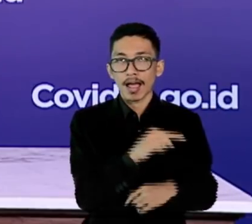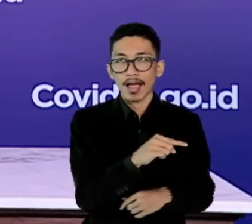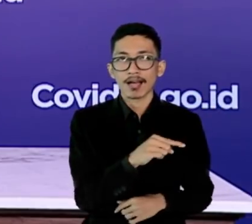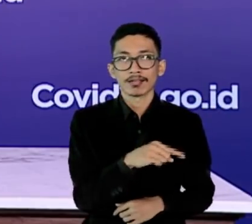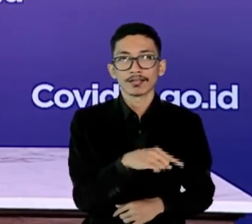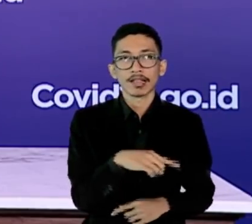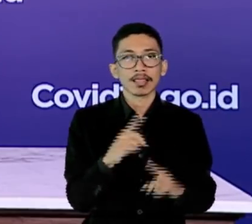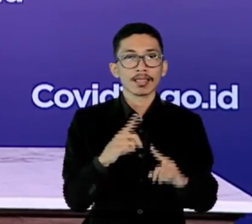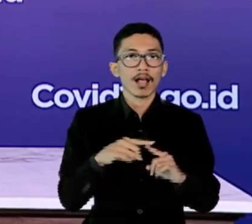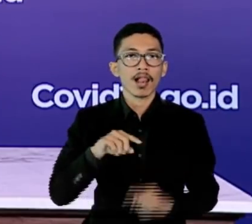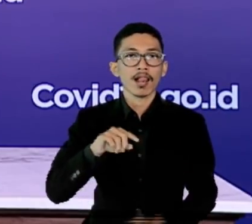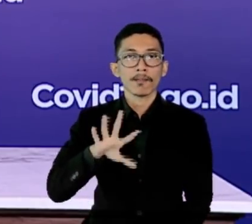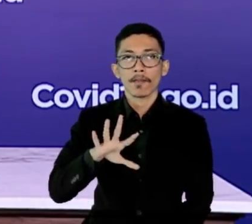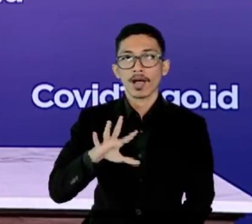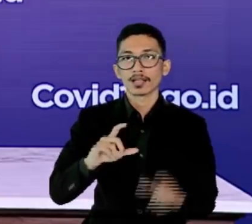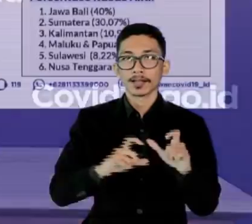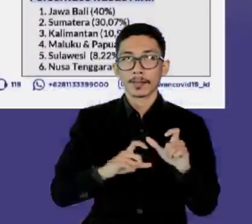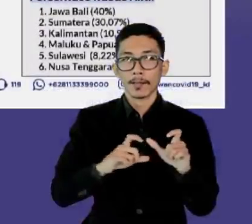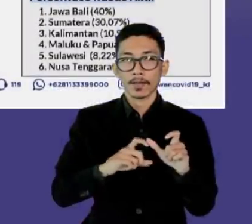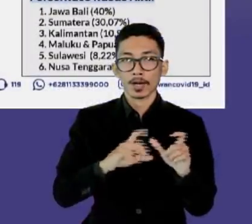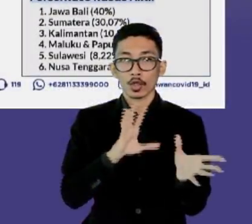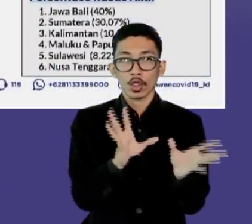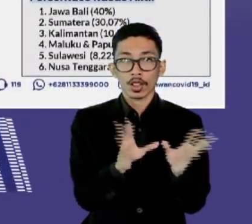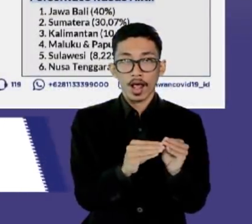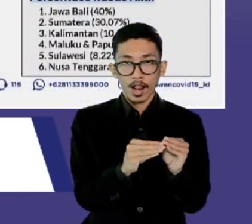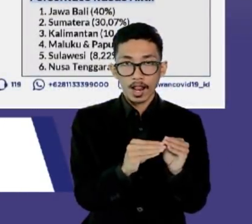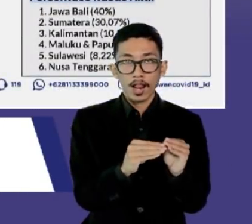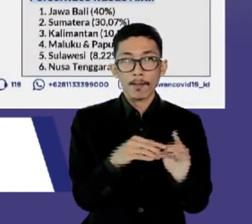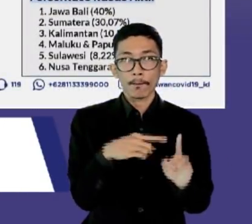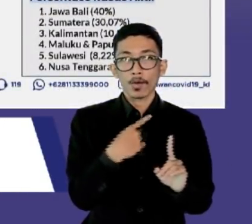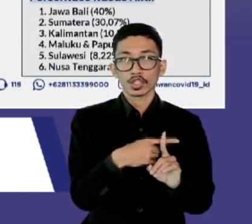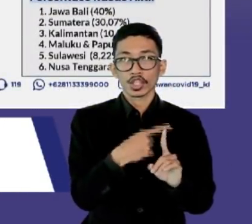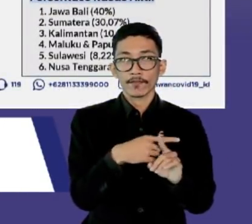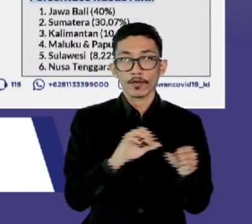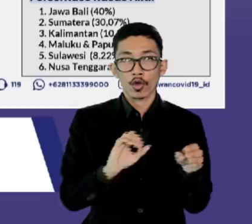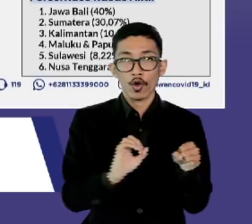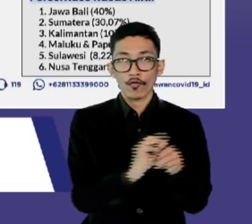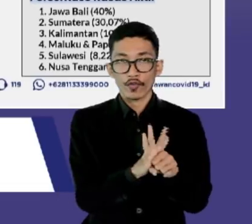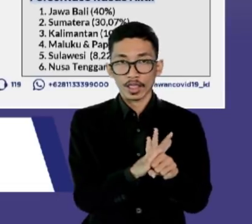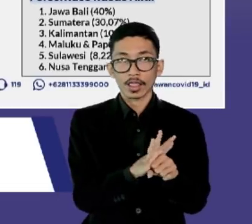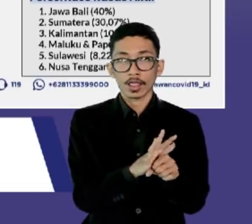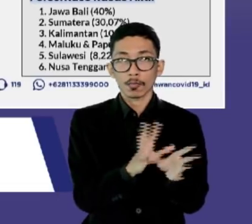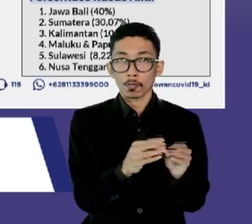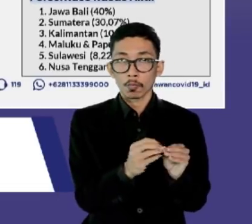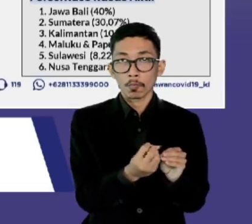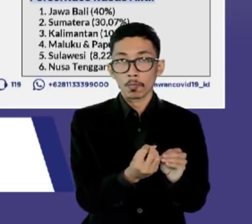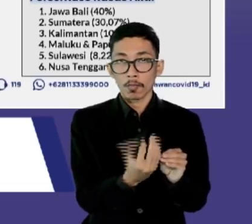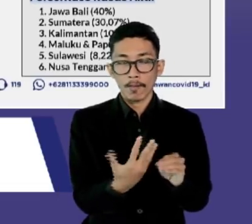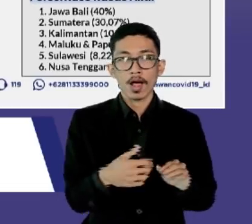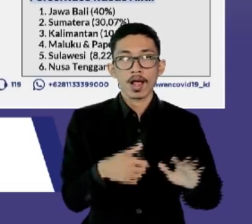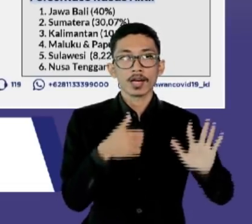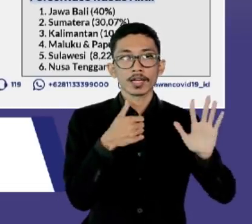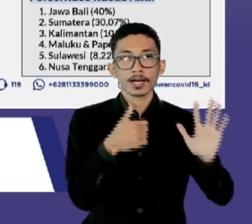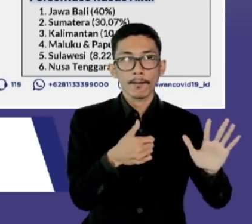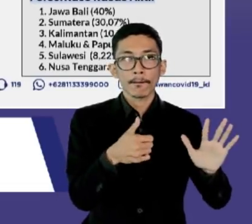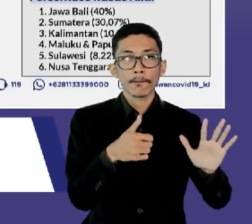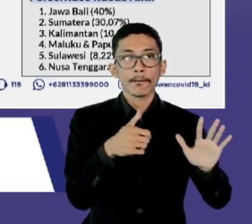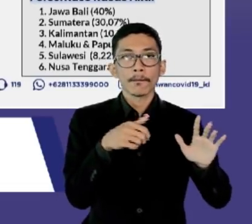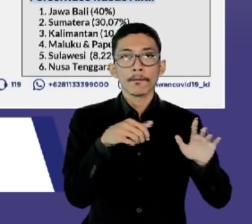5 September, total kasus positif di Pulau Sumatera telah mencapai angka